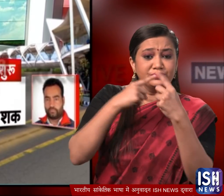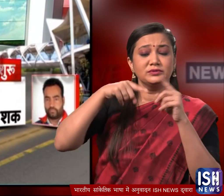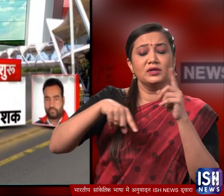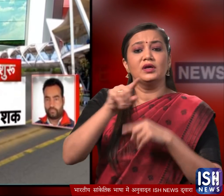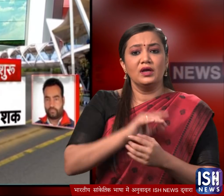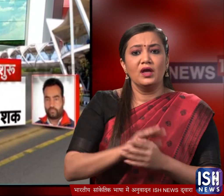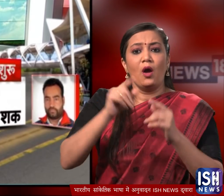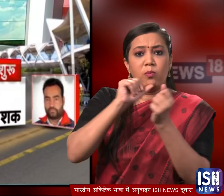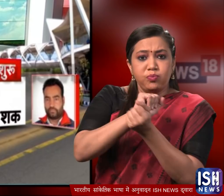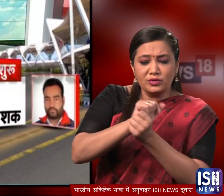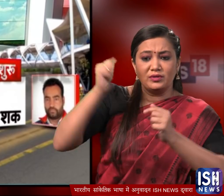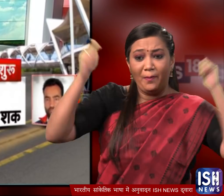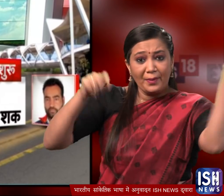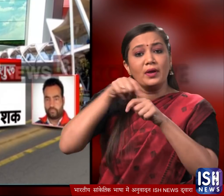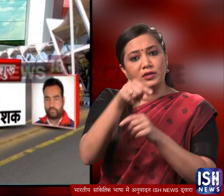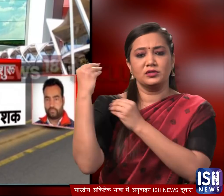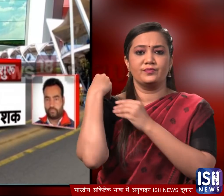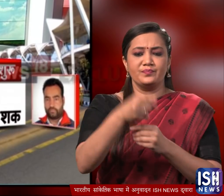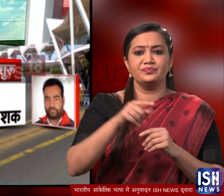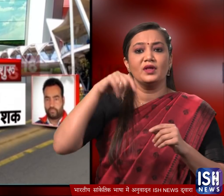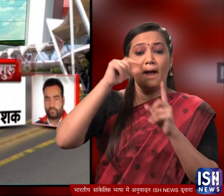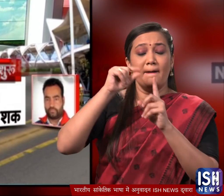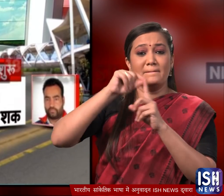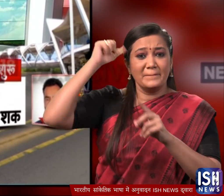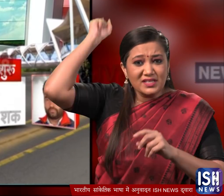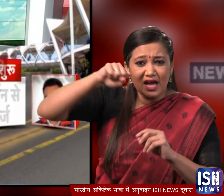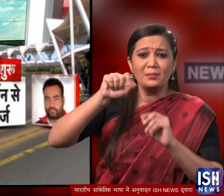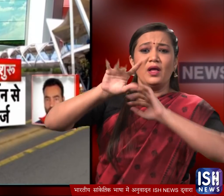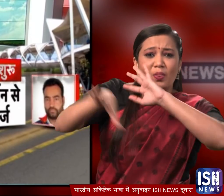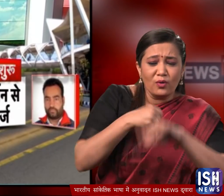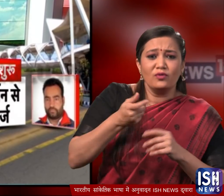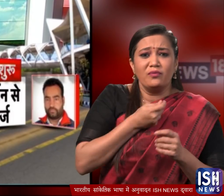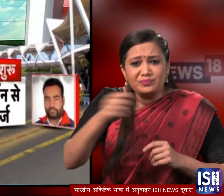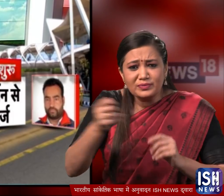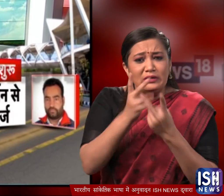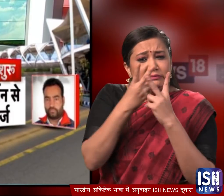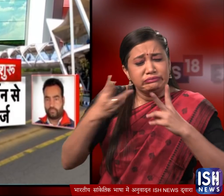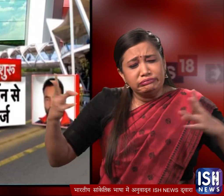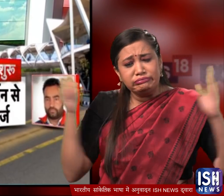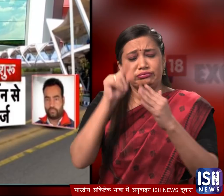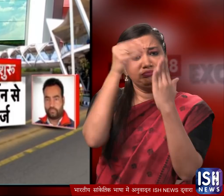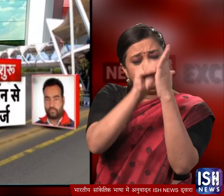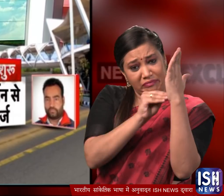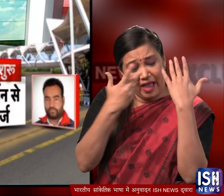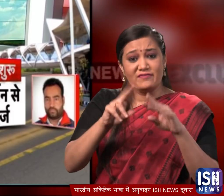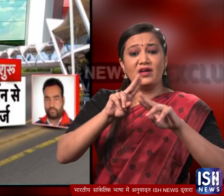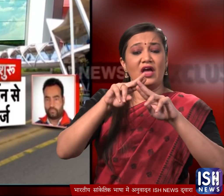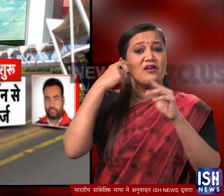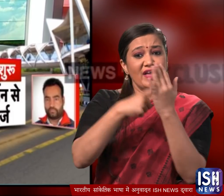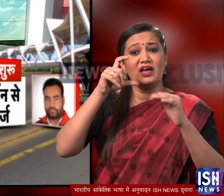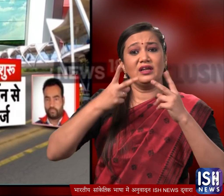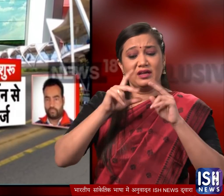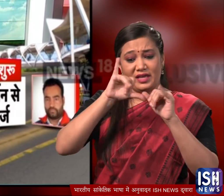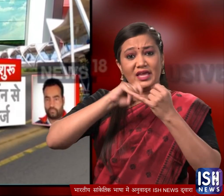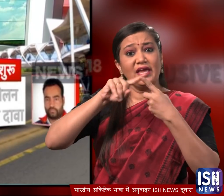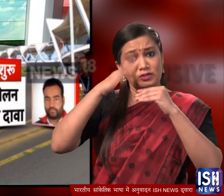की अगुवाई करने और पुलिस पर हमला करने का शक है। उसके खिलाफ पंजाब में हत्या, लूट और अपहरण जैसे 2 दर्जन से ज्यादा मामले दर्ज हैं और